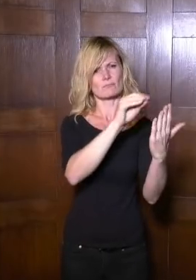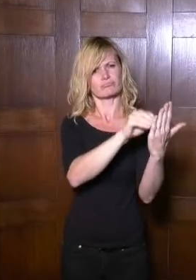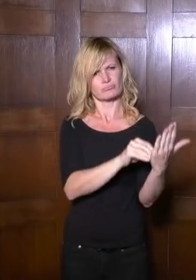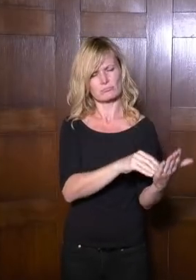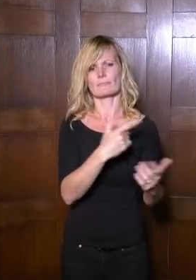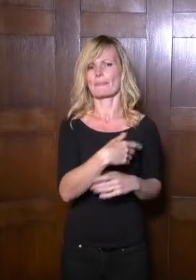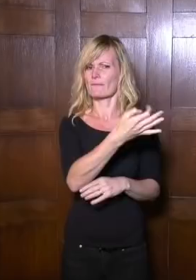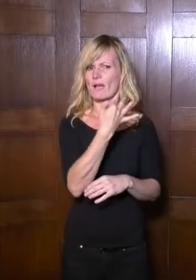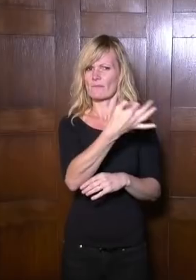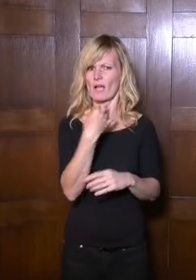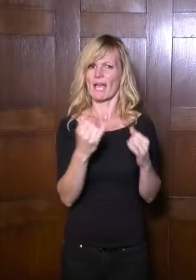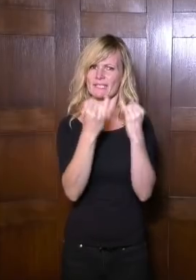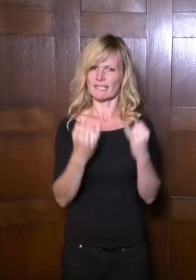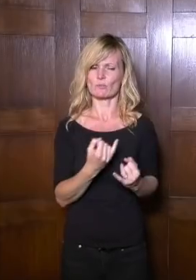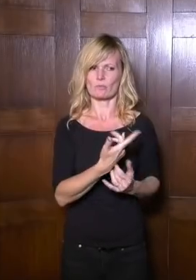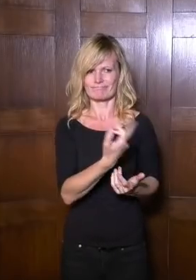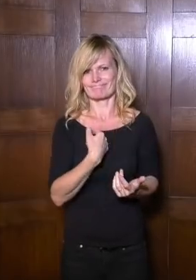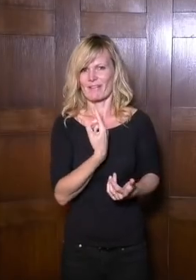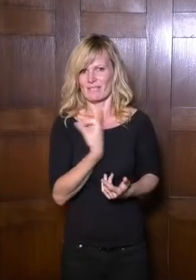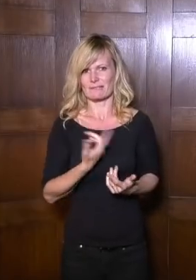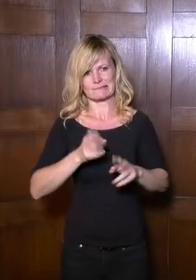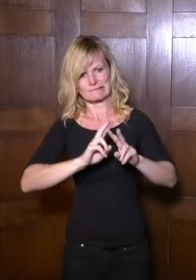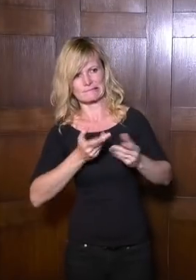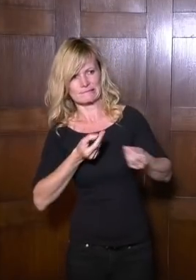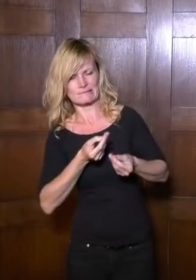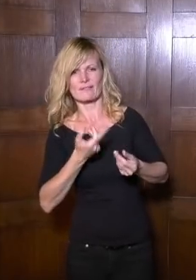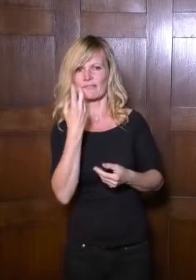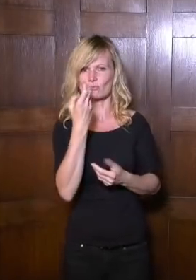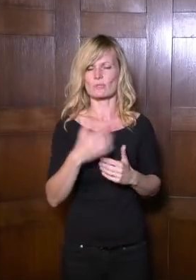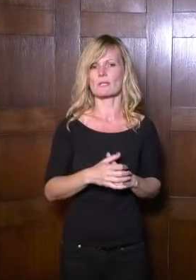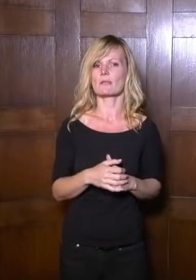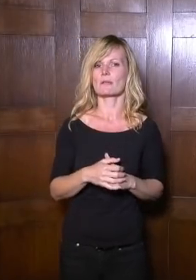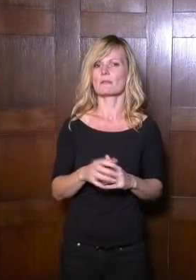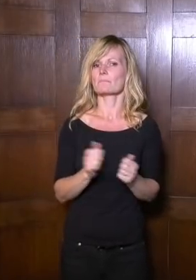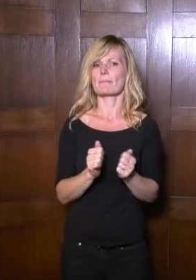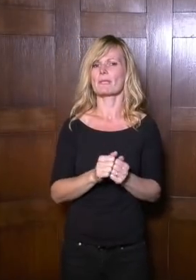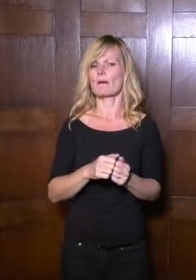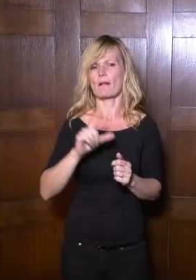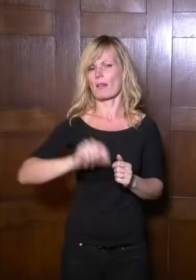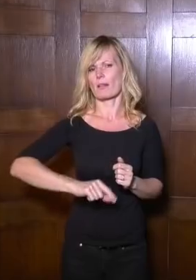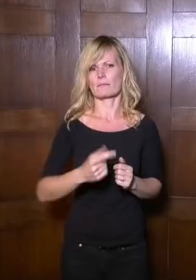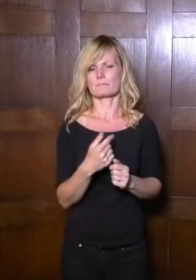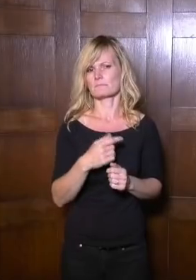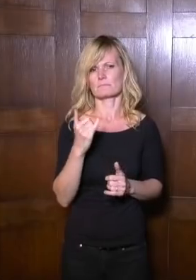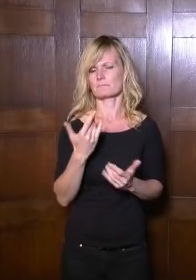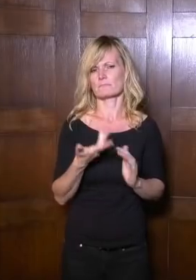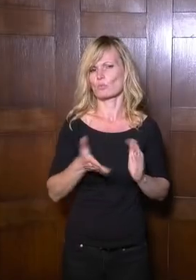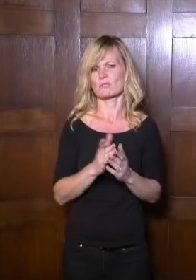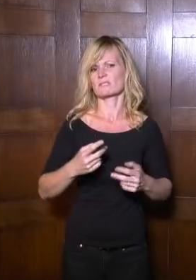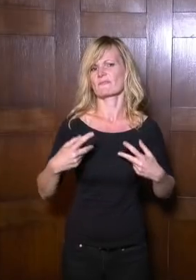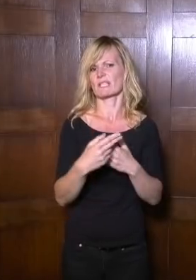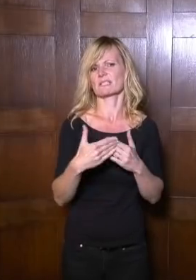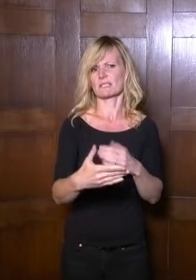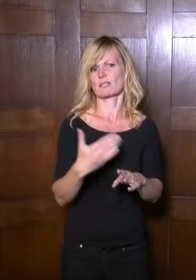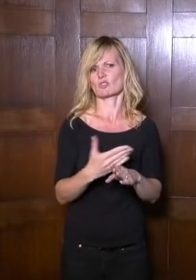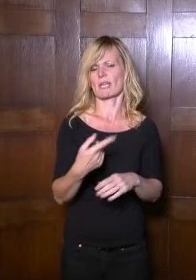dann, wie gesagt, da immer wieder bei uns dann so auf. Es wurde sehr unbürokratisch und sehr kurzfristig entschieden, dass eben die Kinder